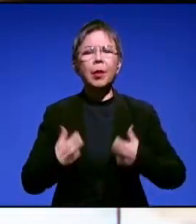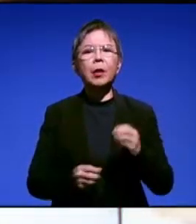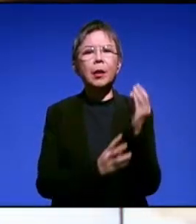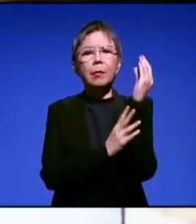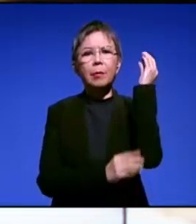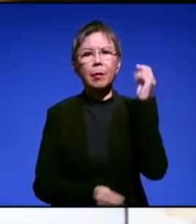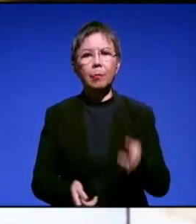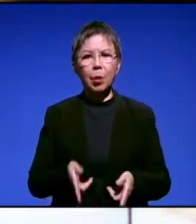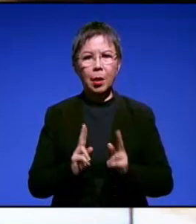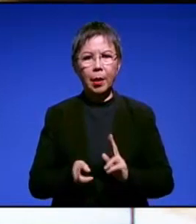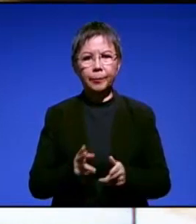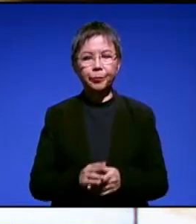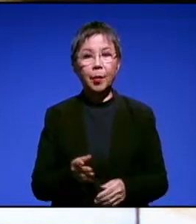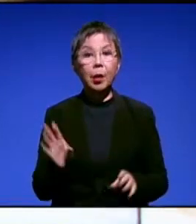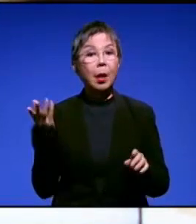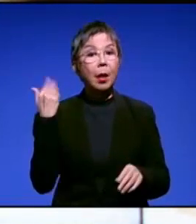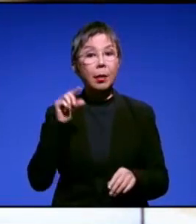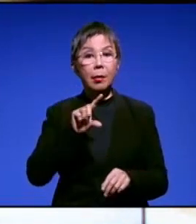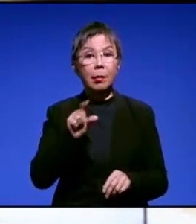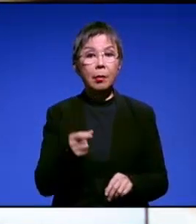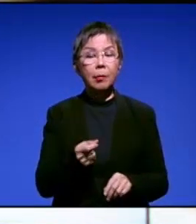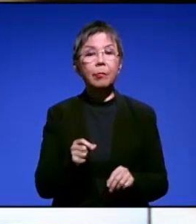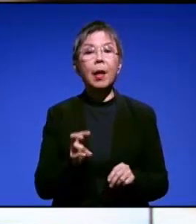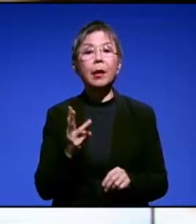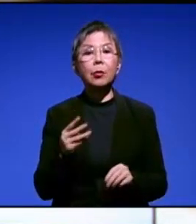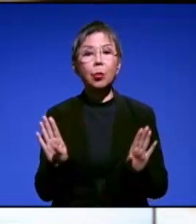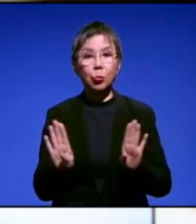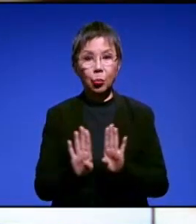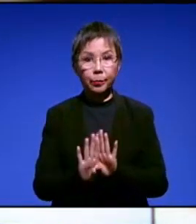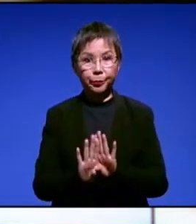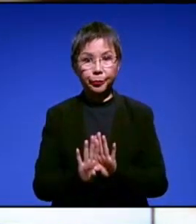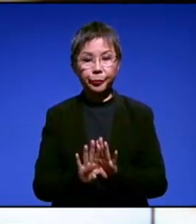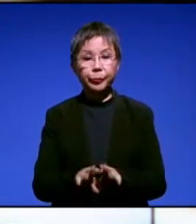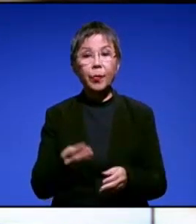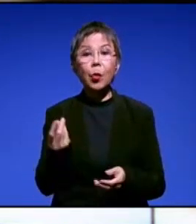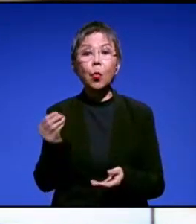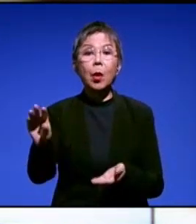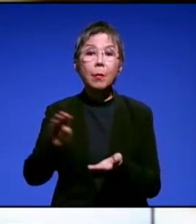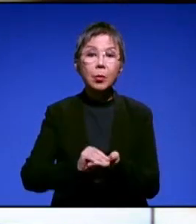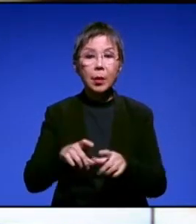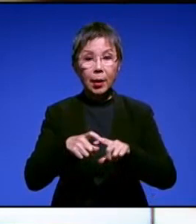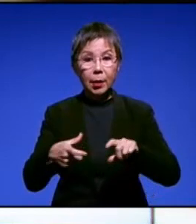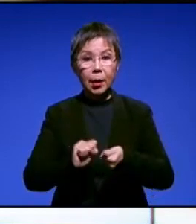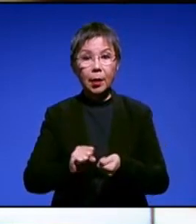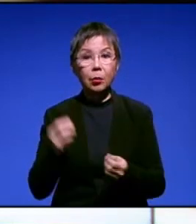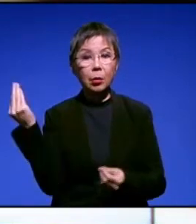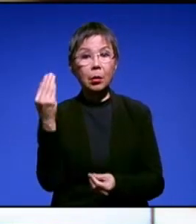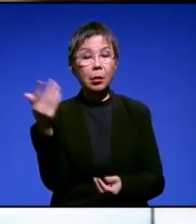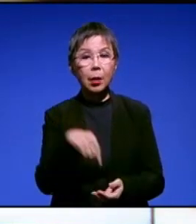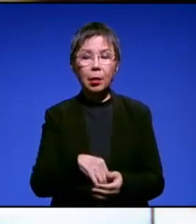sejak ditutup akhir Maret lalu untuk mencegah penyebaran konten tidak ada pendapatan dari uang tiket masuk pengunjung